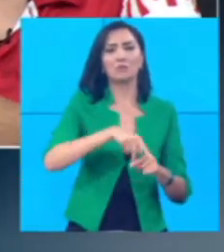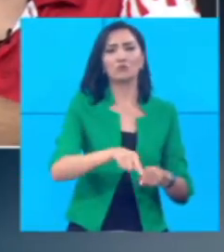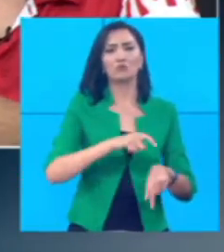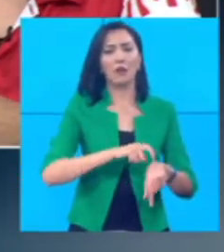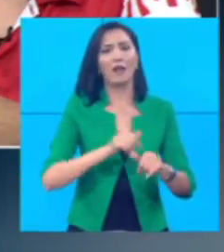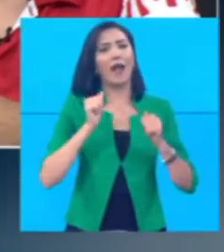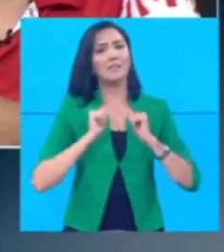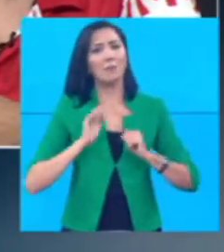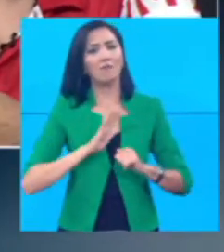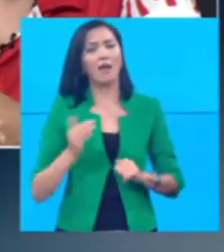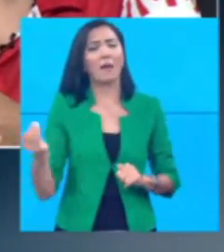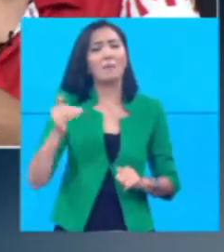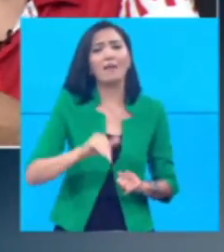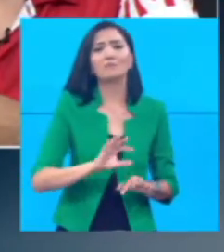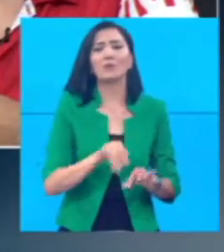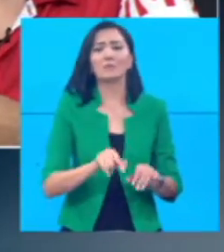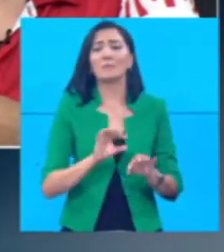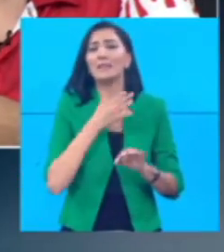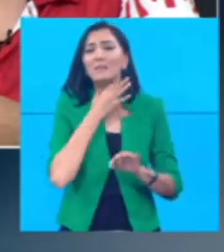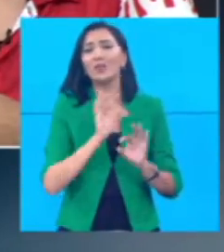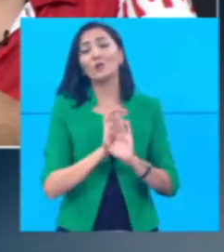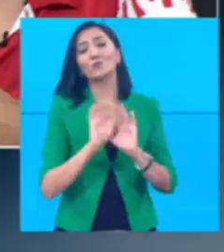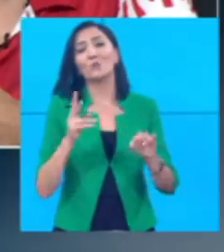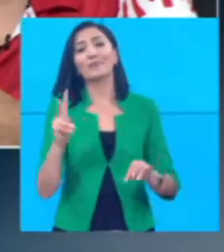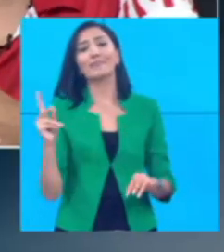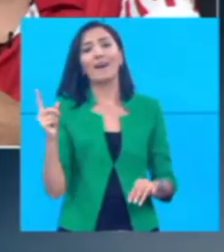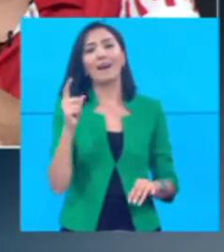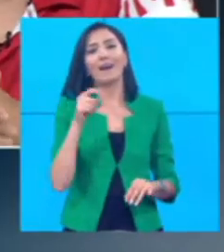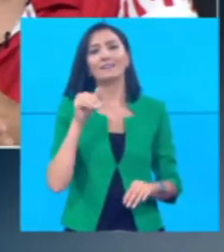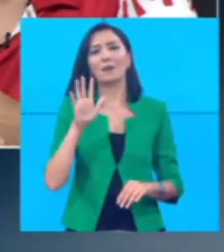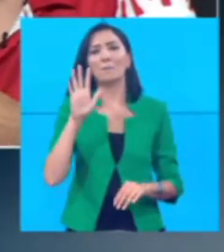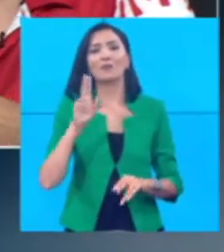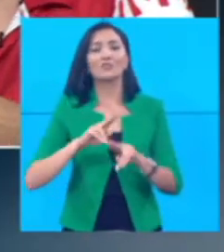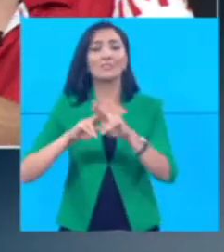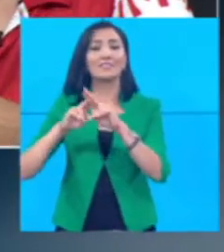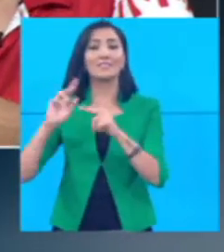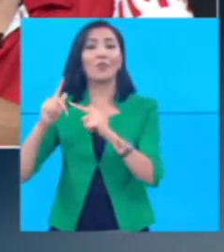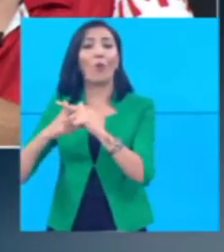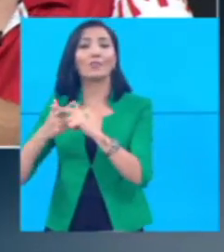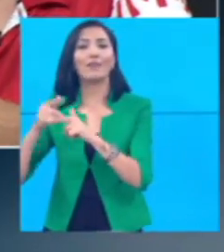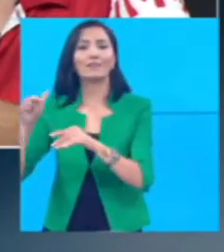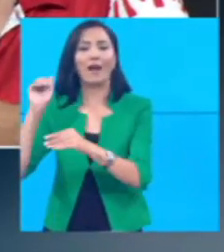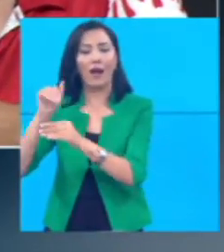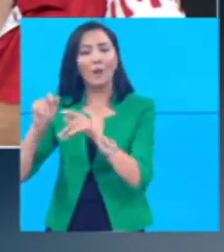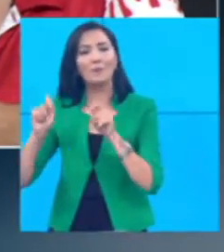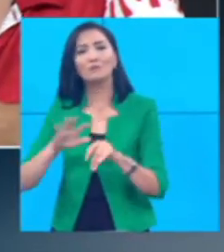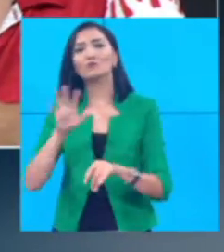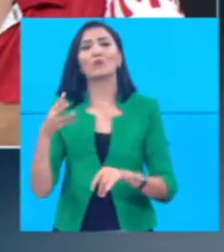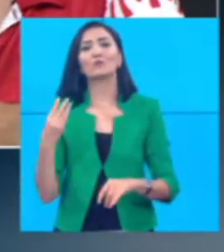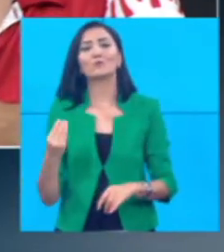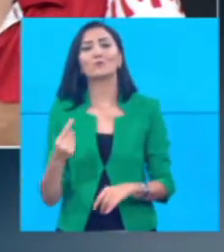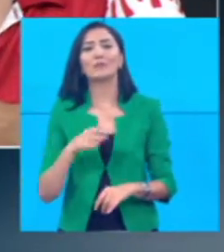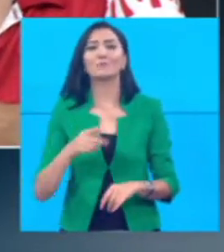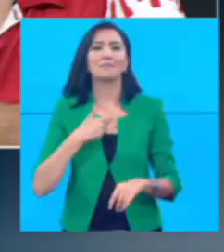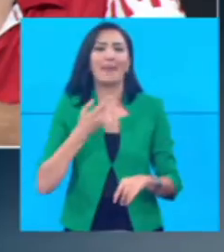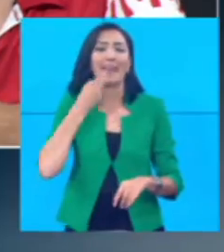saatte antrenmanım var diyorum. Hemen geliyor. İmkanlar süper. 2 aydır 5 yıldızlı otellerde kamplarımızı yapıyoruz. Çok güzel